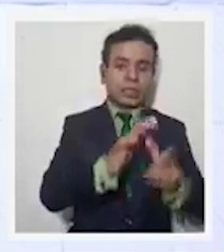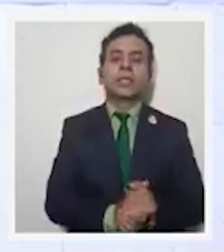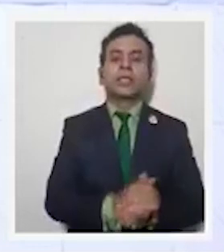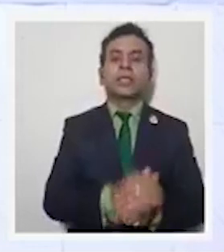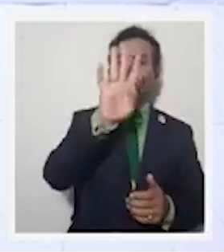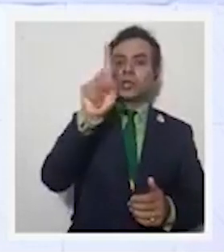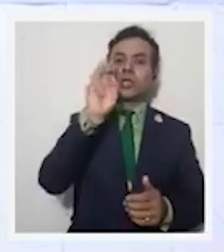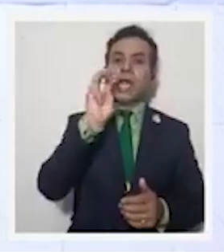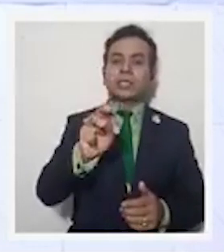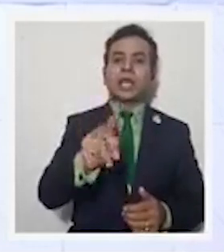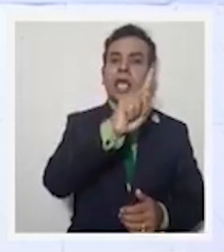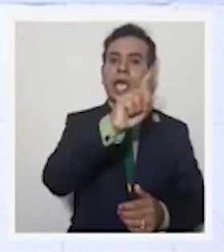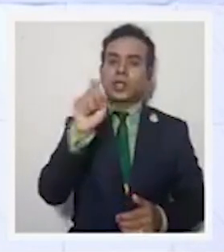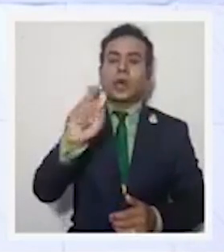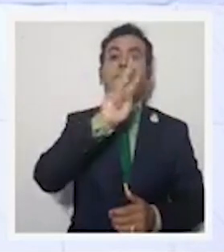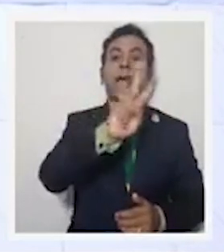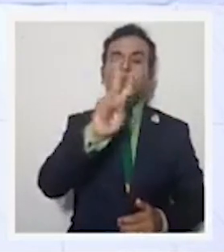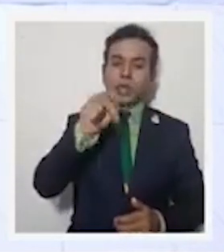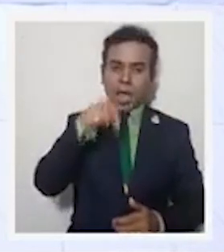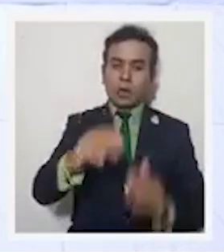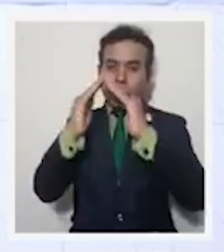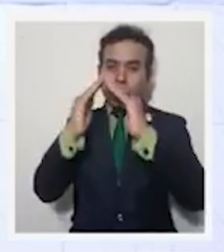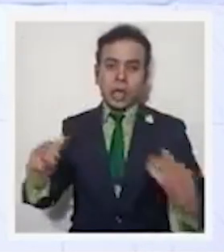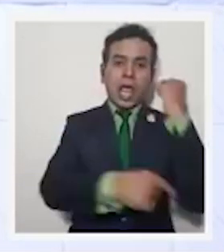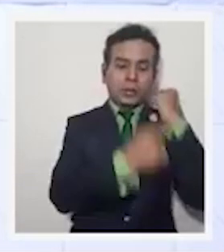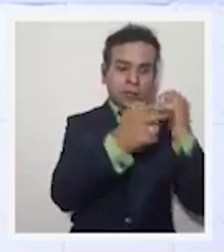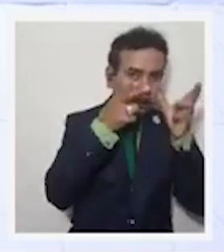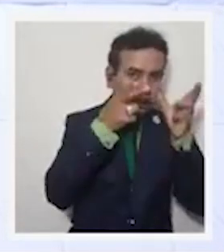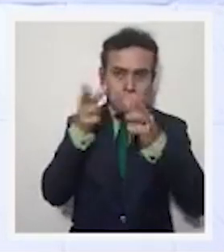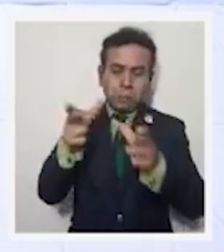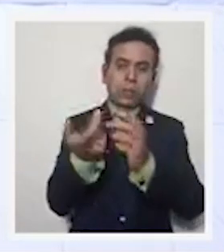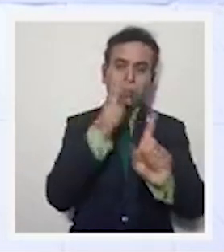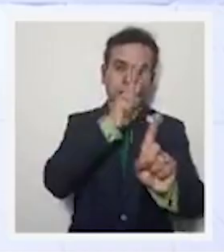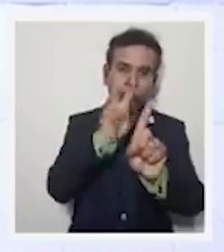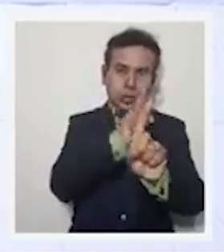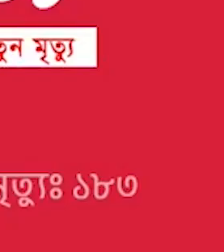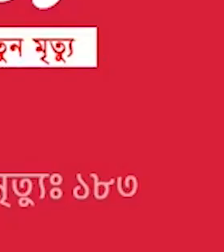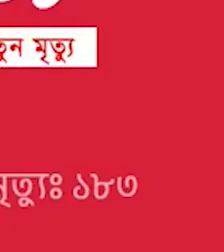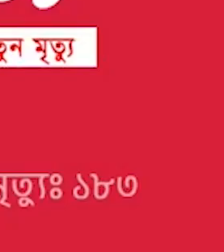প্রাতিষ্ঠানিক কোয়ারেন্টাইন মিলে আমাদের মোট আছে 41,122 জন।